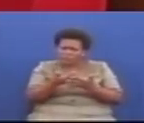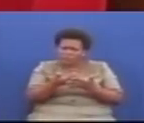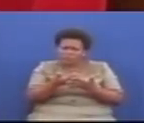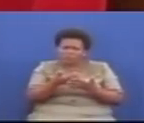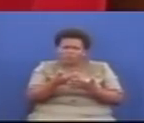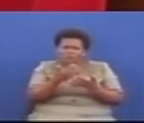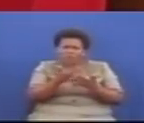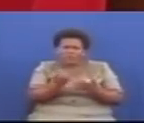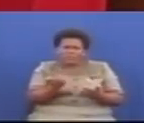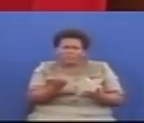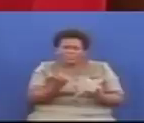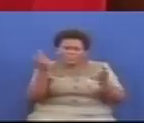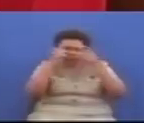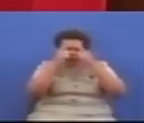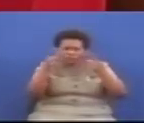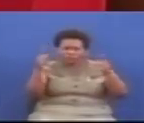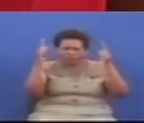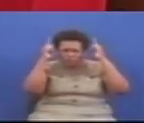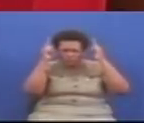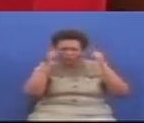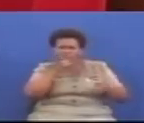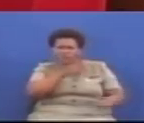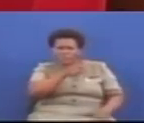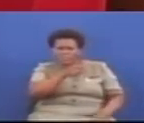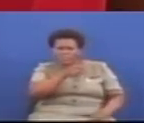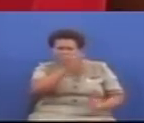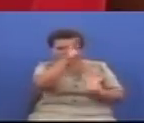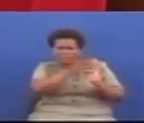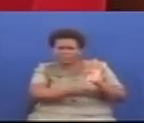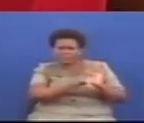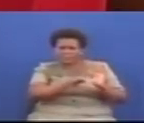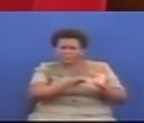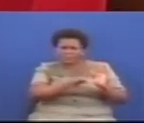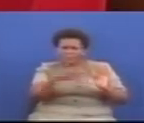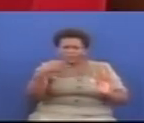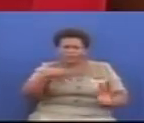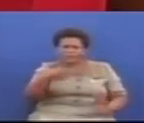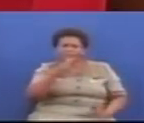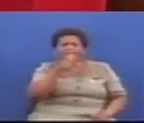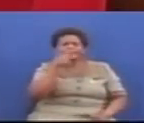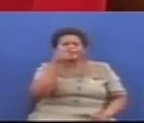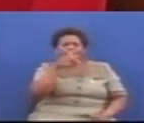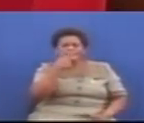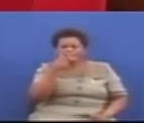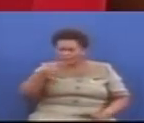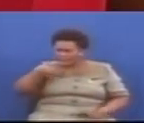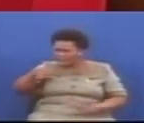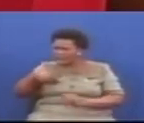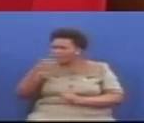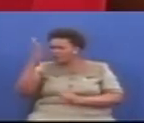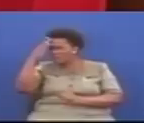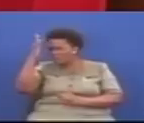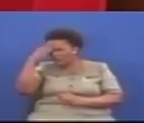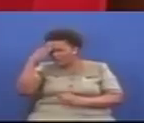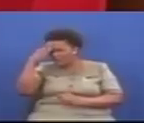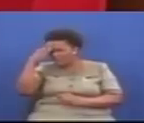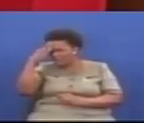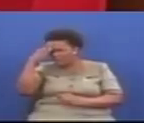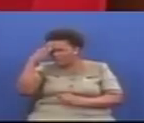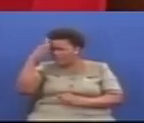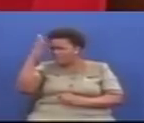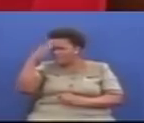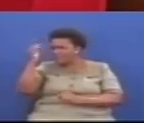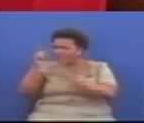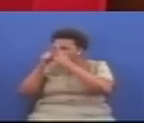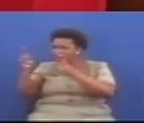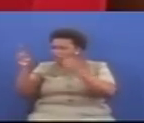chuo mpaka hiki kiwa chini ya Wizara ya TAMISEMI, wakati tunajua vyuo vyote vya maendeleo vilikuwa chini ya Wizara ya Maendeleo ya Jamii, Jinsia